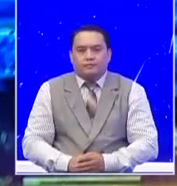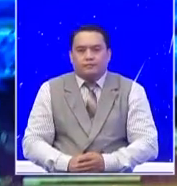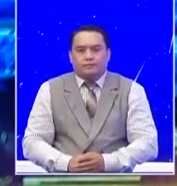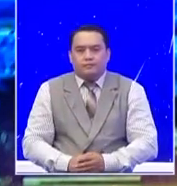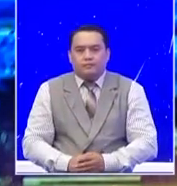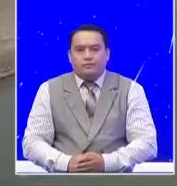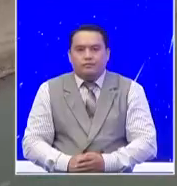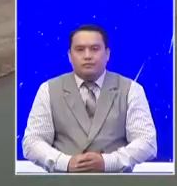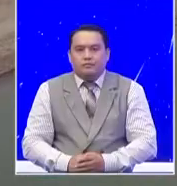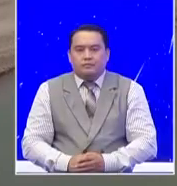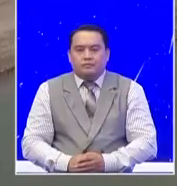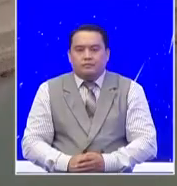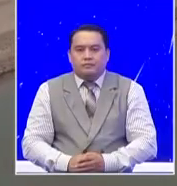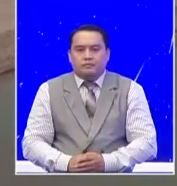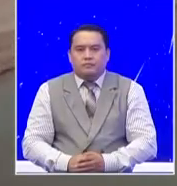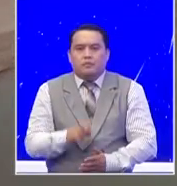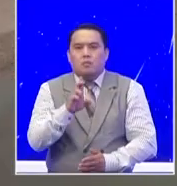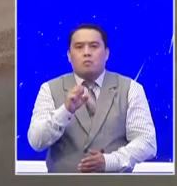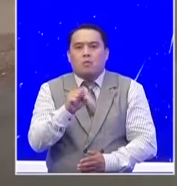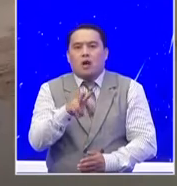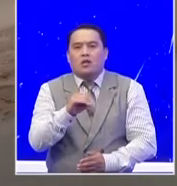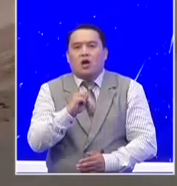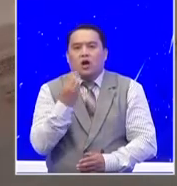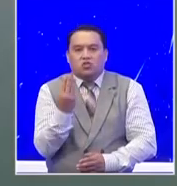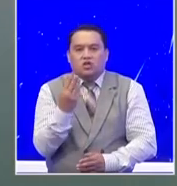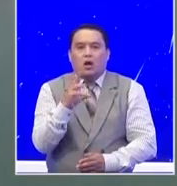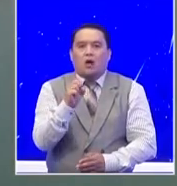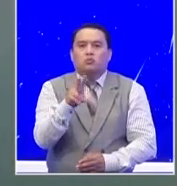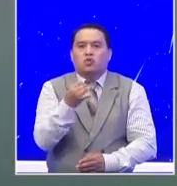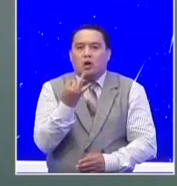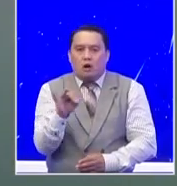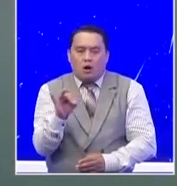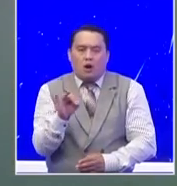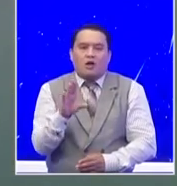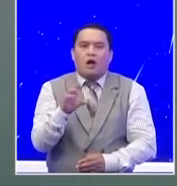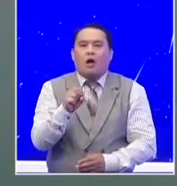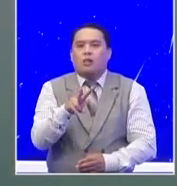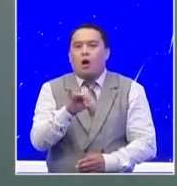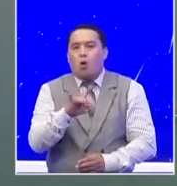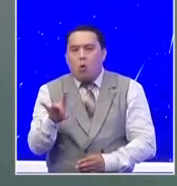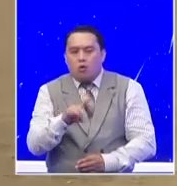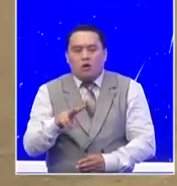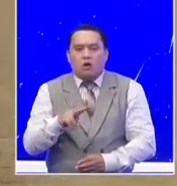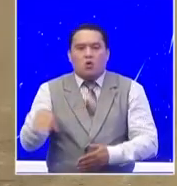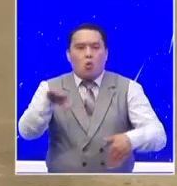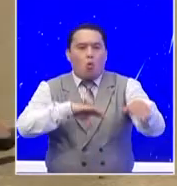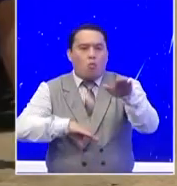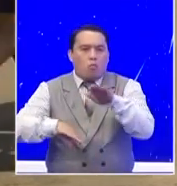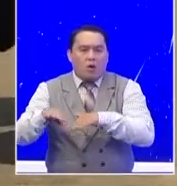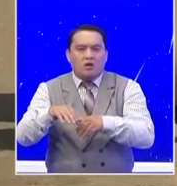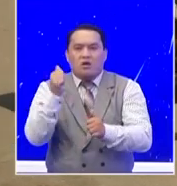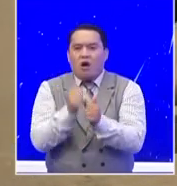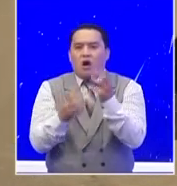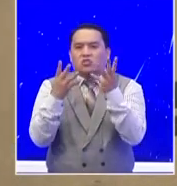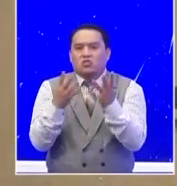случаев. Озера Балхаш, Алаколь и Капшагайское водохранилище – три главных водоема области. В разгар купального сезона их